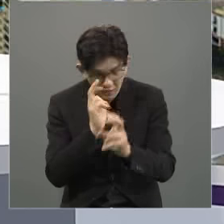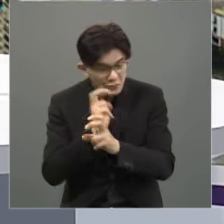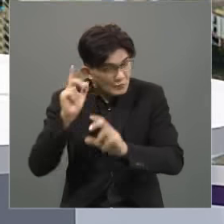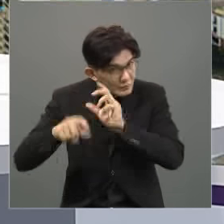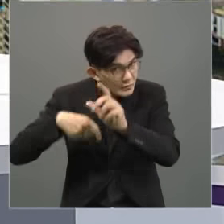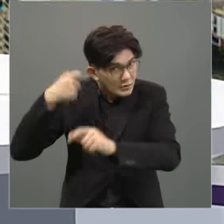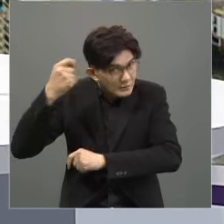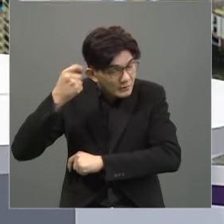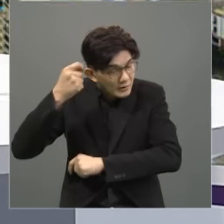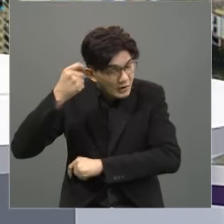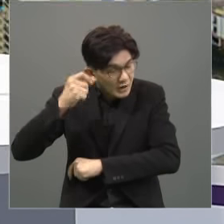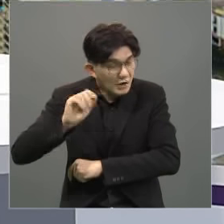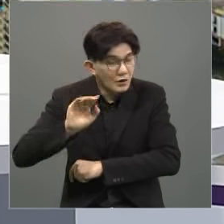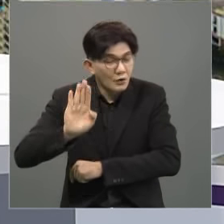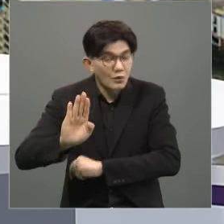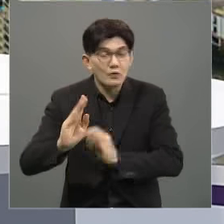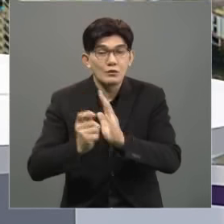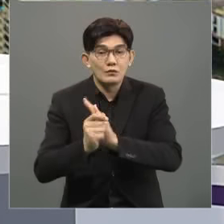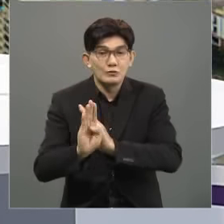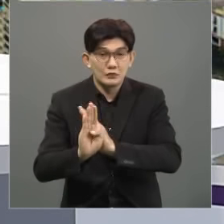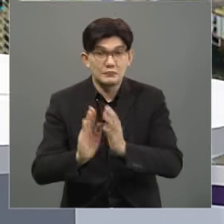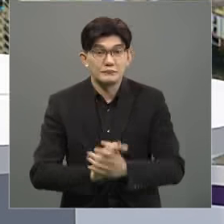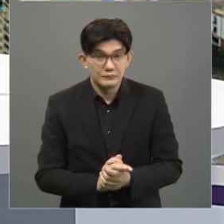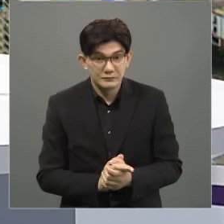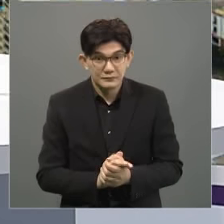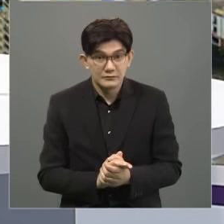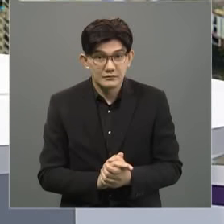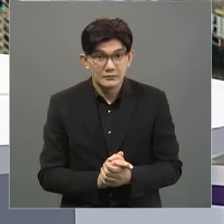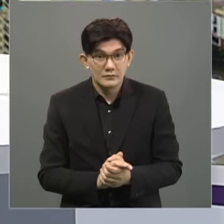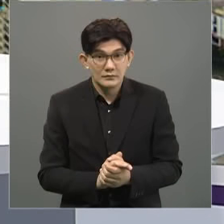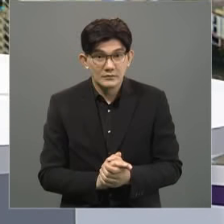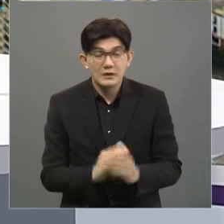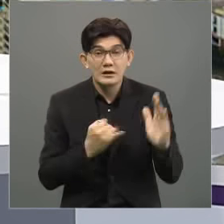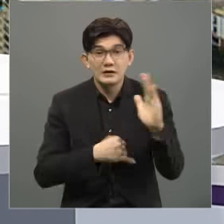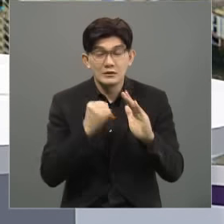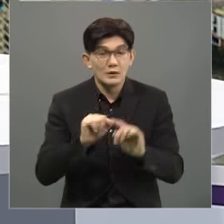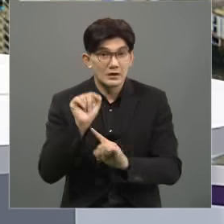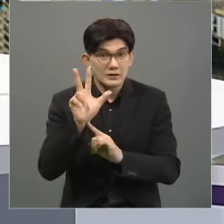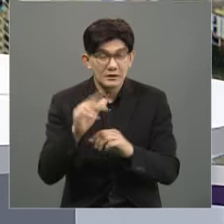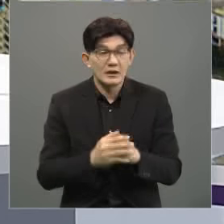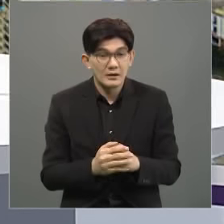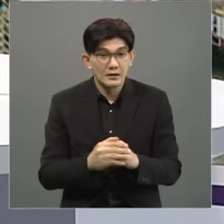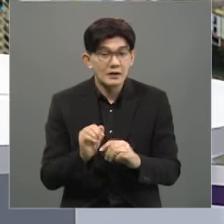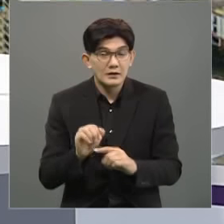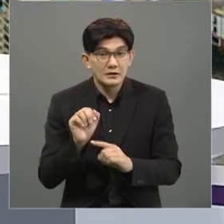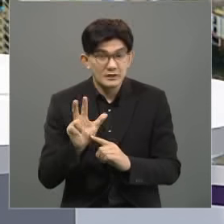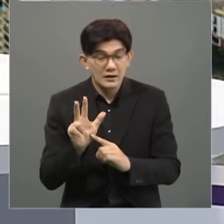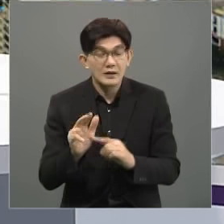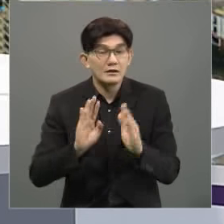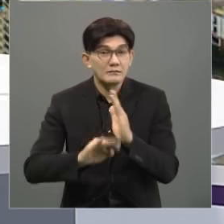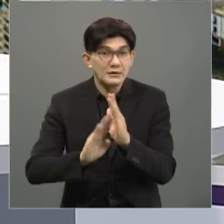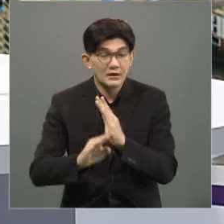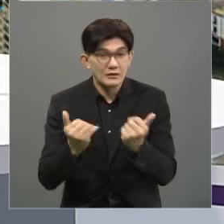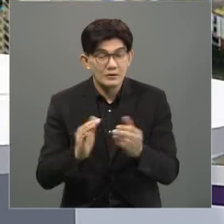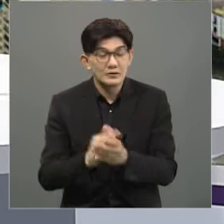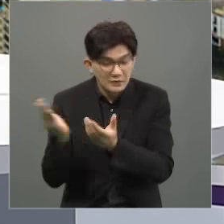ธาตุและพระอรหันตธาตุที่จังหวัดอุบลราชธานีนะคะซึ่งก็ถือว่าเป็นจังหวัดที่3ค่ะแล้วก็เป็นภาคที่3นั่นก็คือภาคอีสานใน